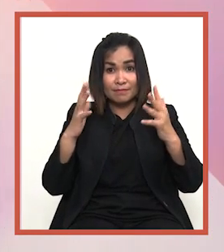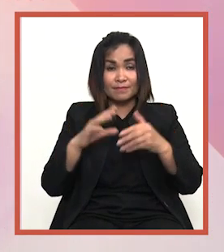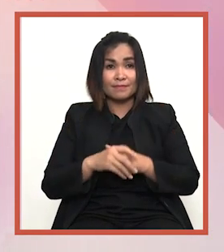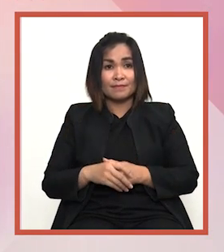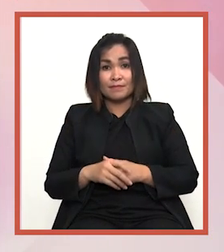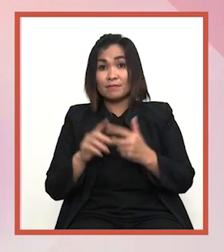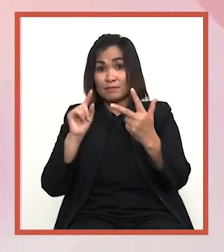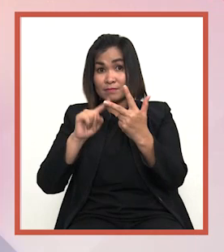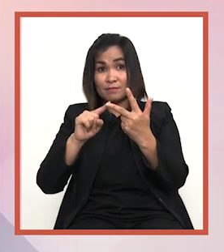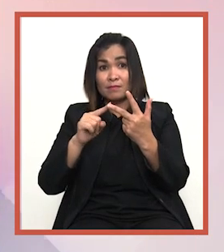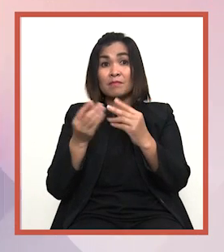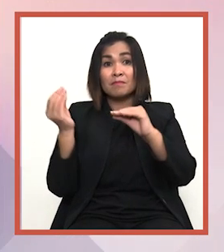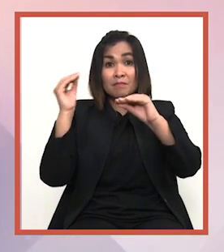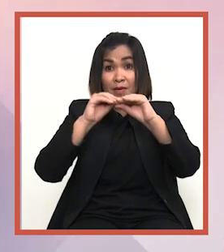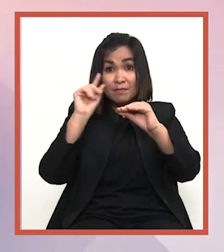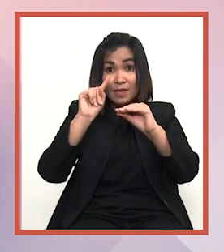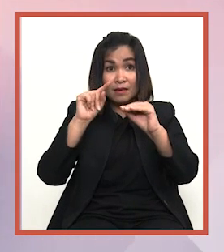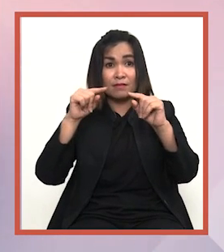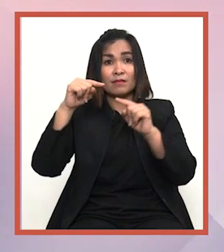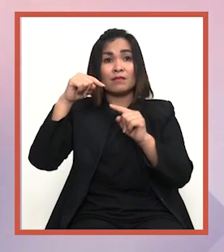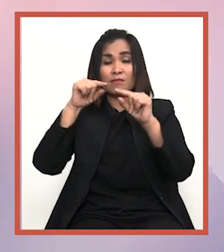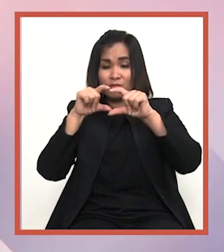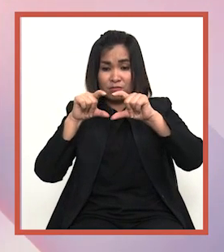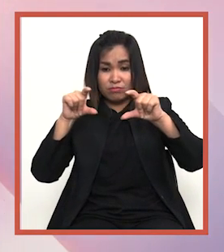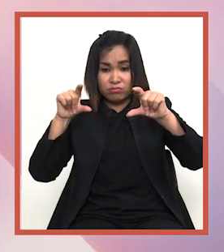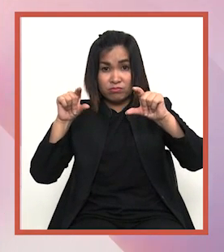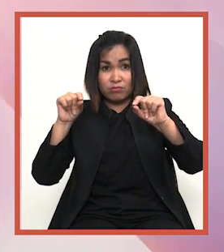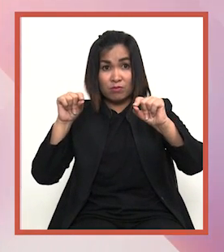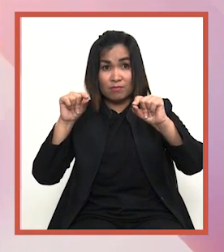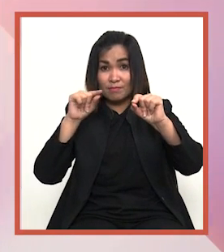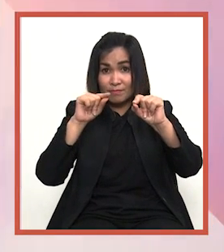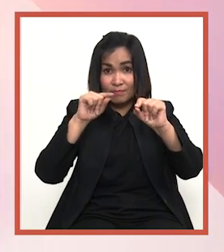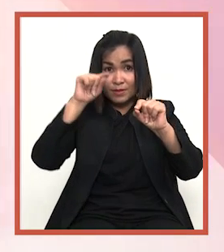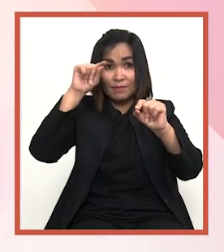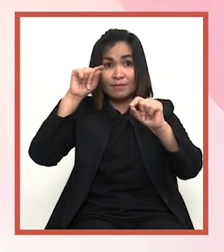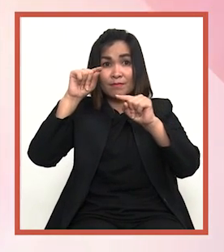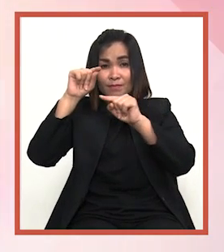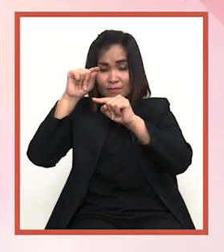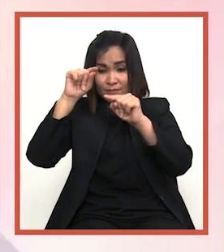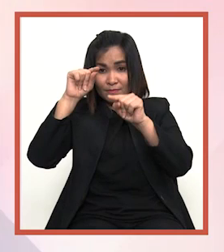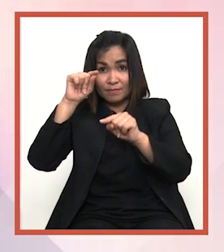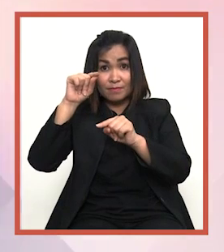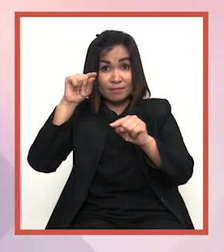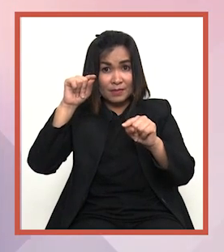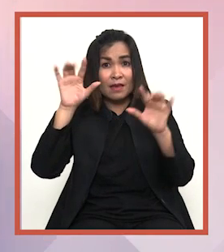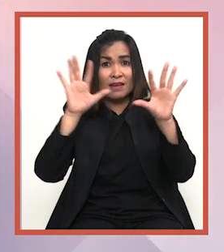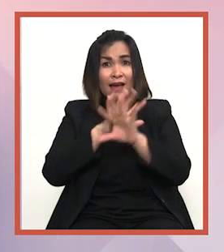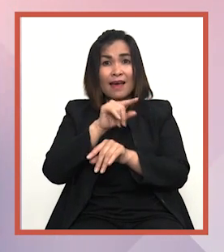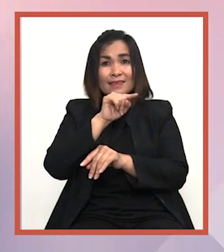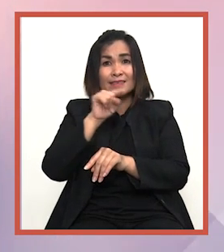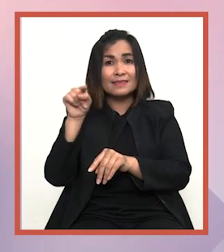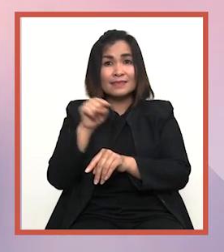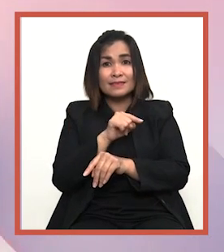แบบงานติดตั้งนะครับก็จะเพิ่มขีดเข้าไปนะครับตรงส่วนกลางนะครับเป็นคล้ายๆกับลักษณะของตัว Z กับด้านนะ